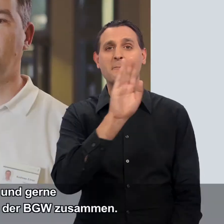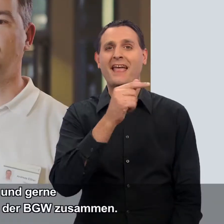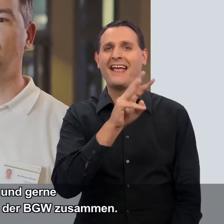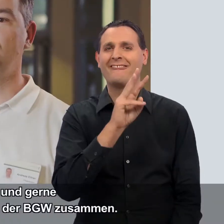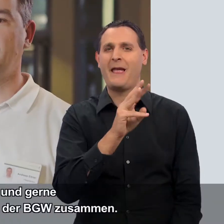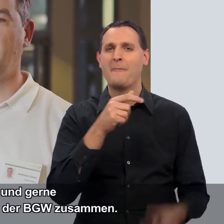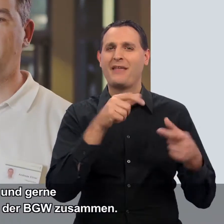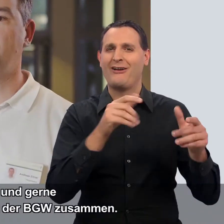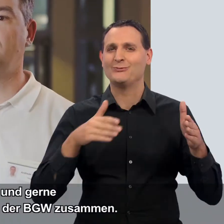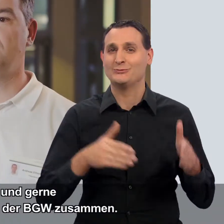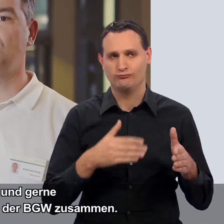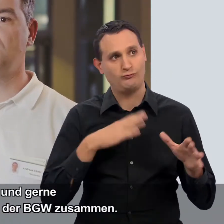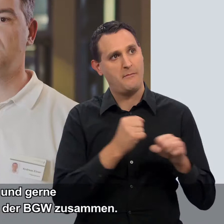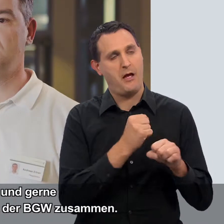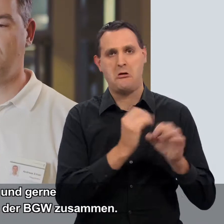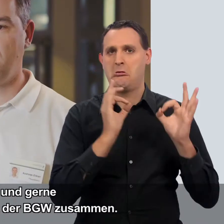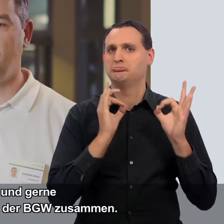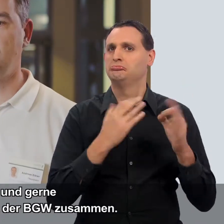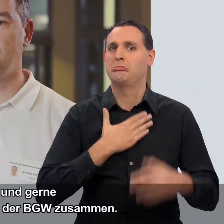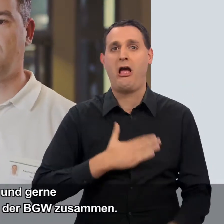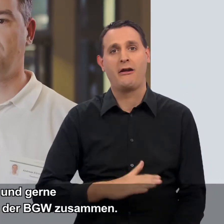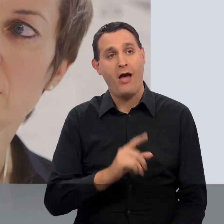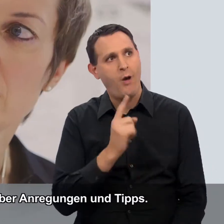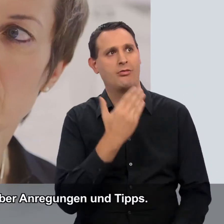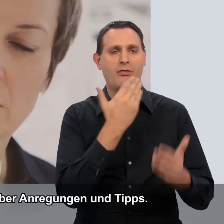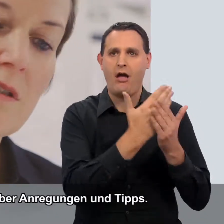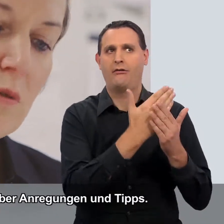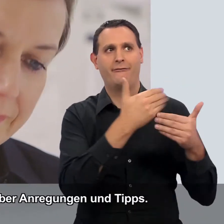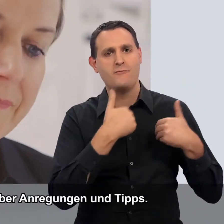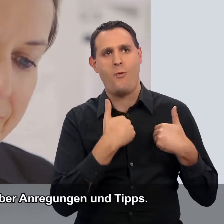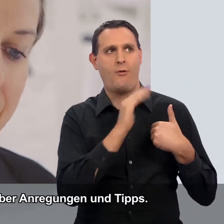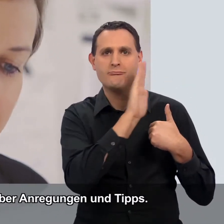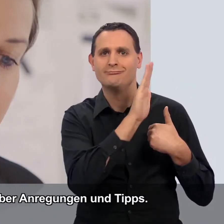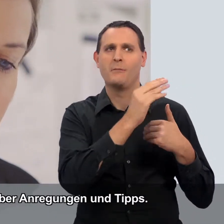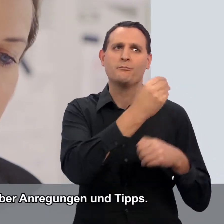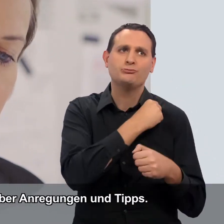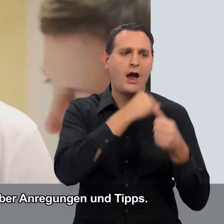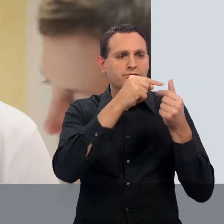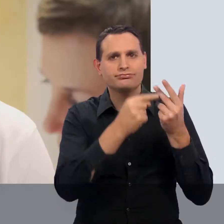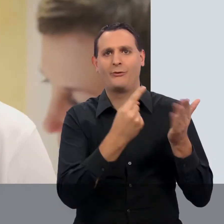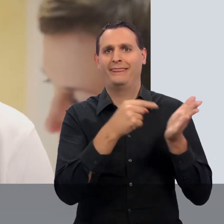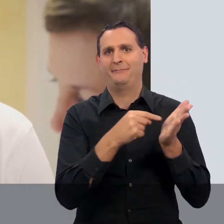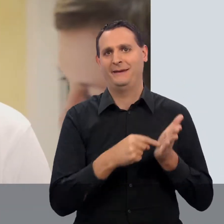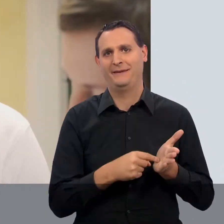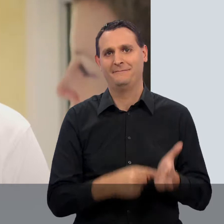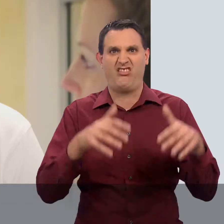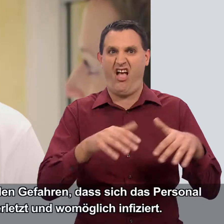Wir arbeiten gut und gern mit dem Präventionsdienst der BGW zusammen. Und wir sind dankbar und froh über Anregungen und Tipps.